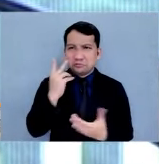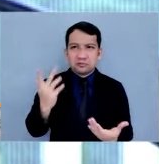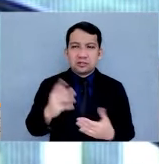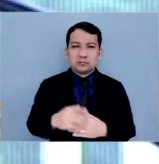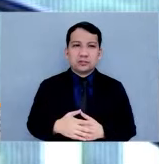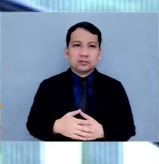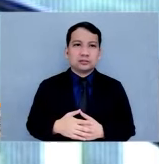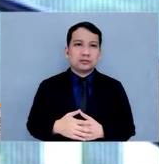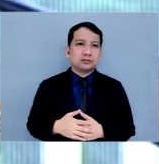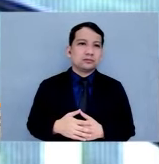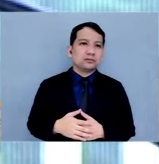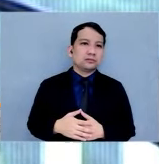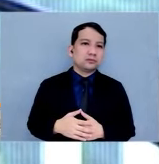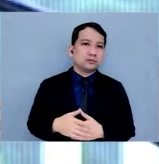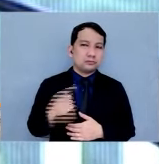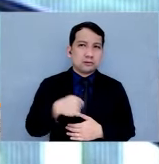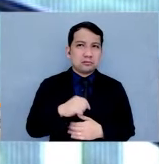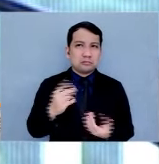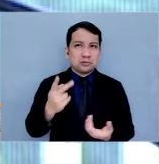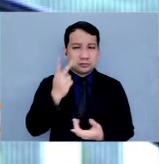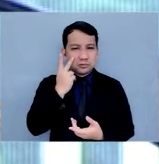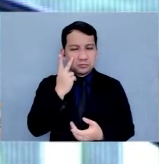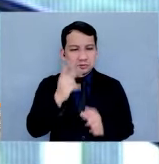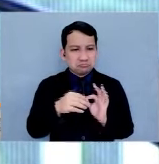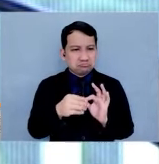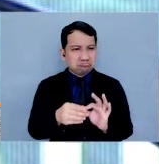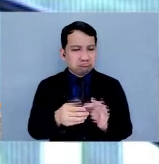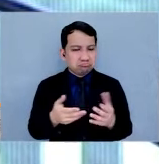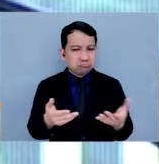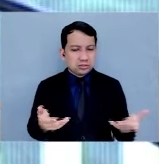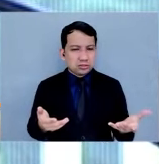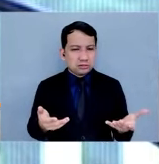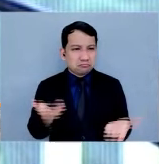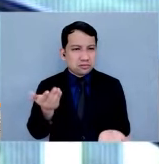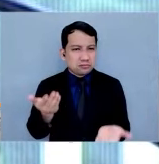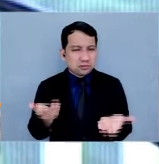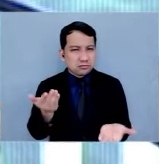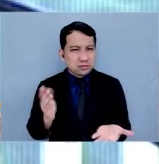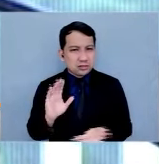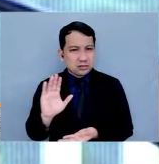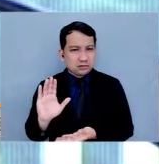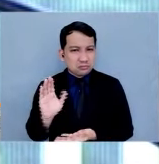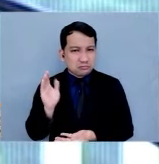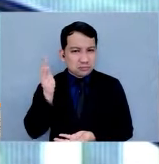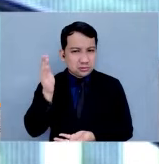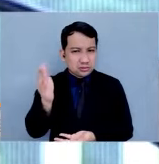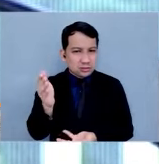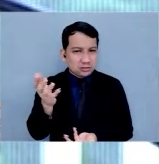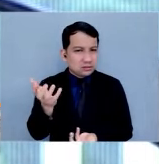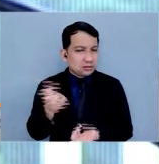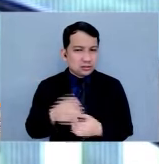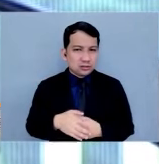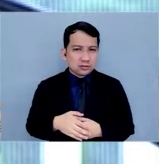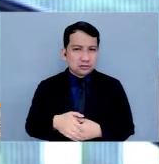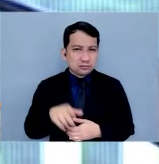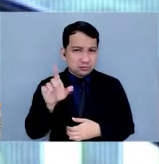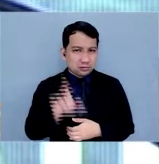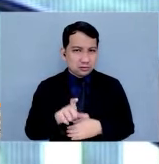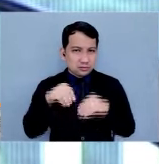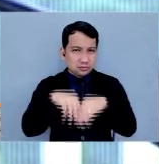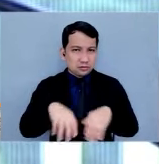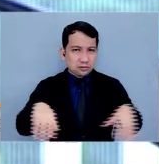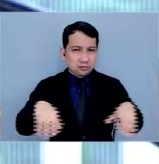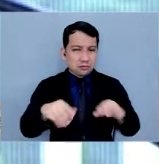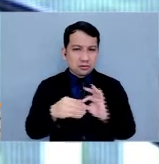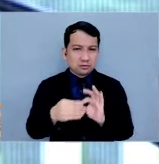Wala naman akong nakitang maybe yung sa baba. Pero